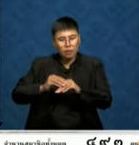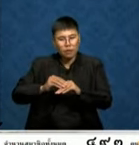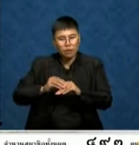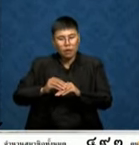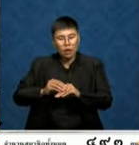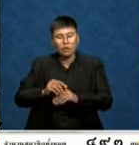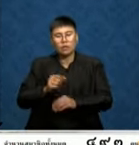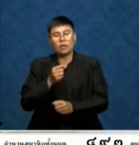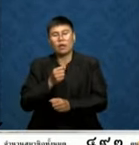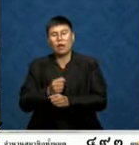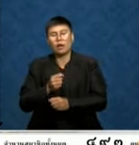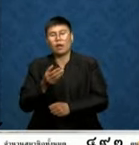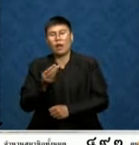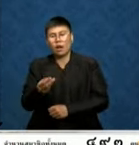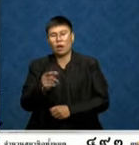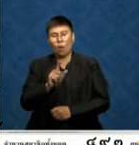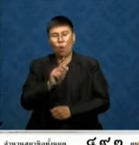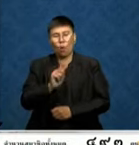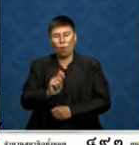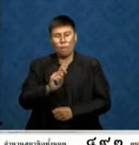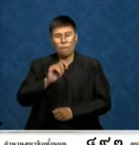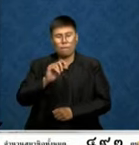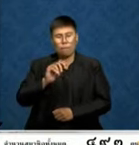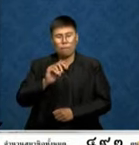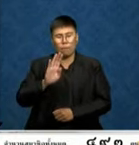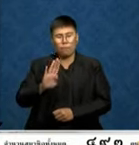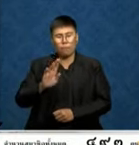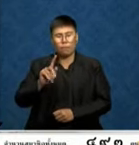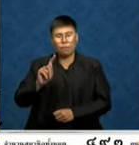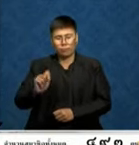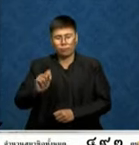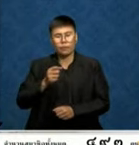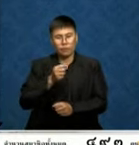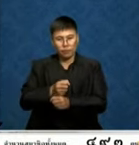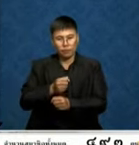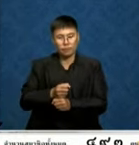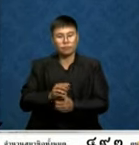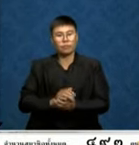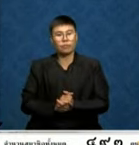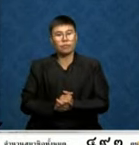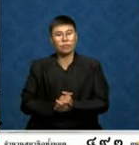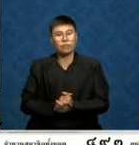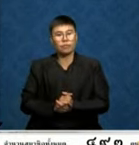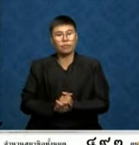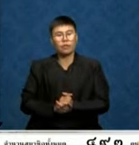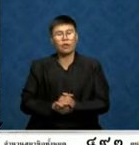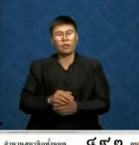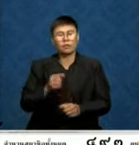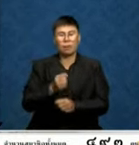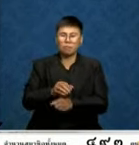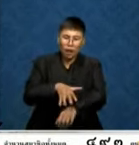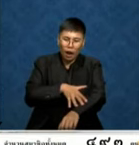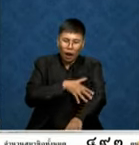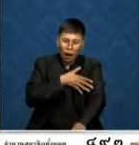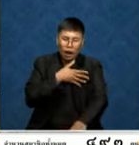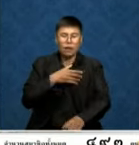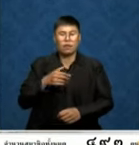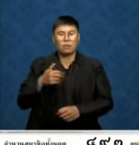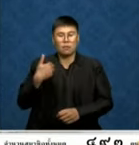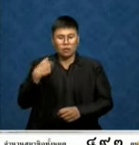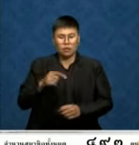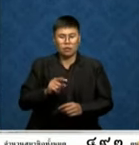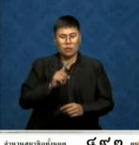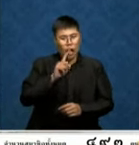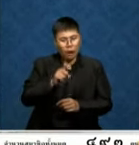นทำเขาก็มีภารกิจของเขาอยู่แล้วหลายอย่างก็ล่าช้าครับก็มีการต่อร